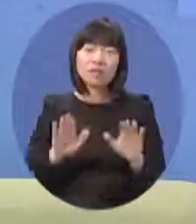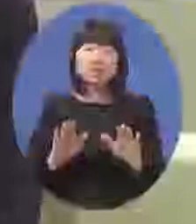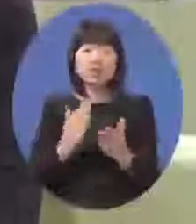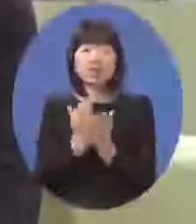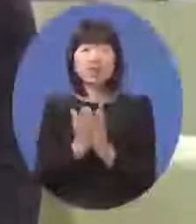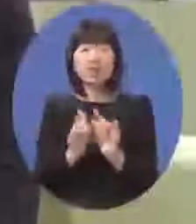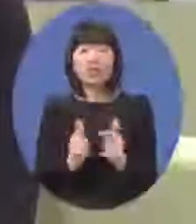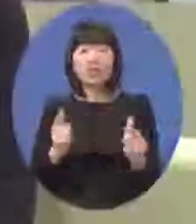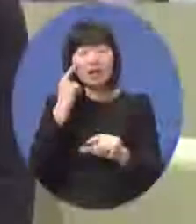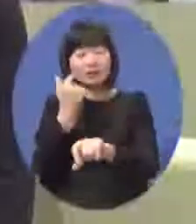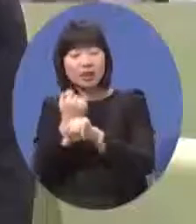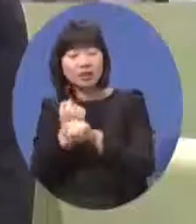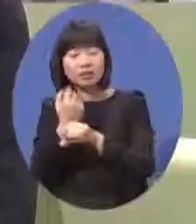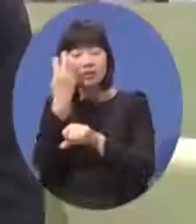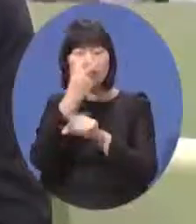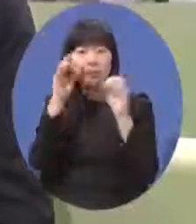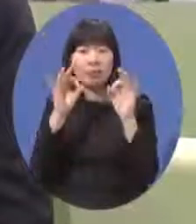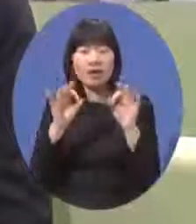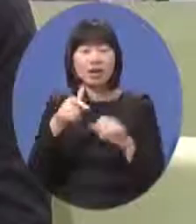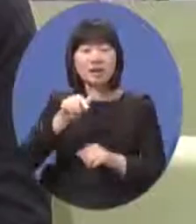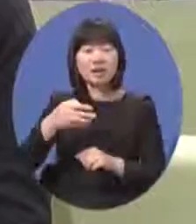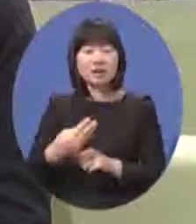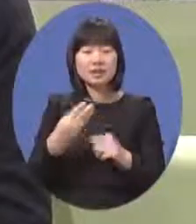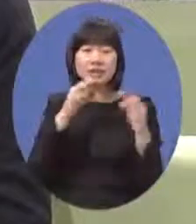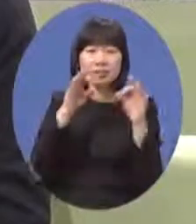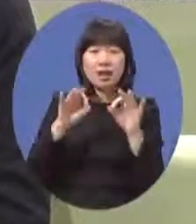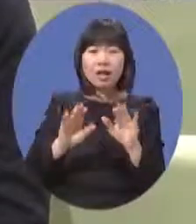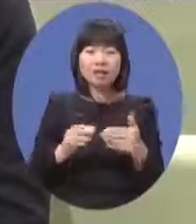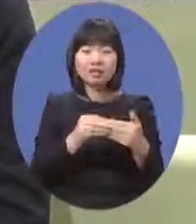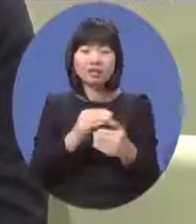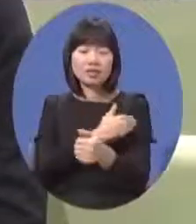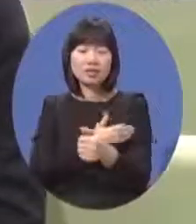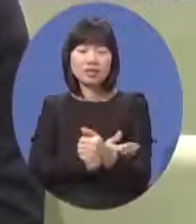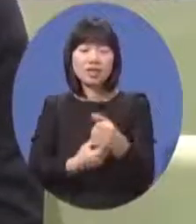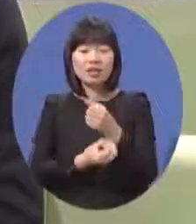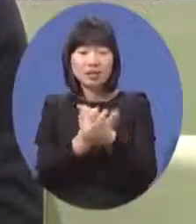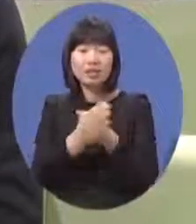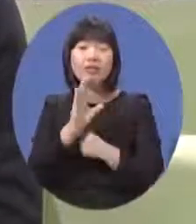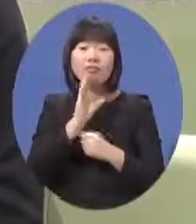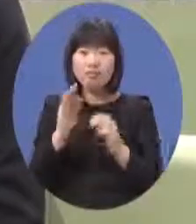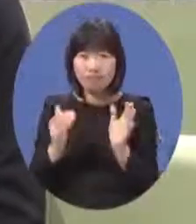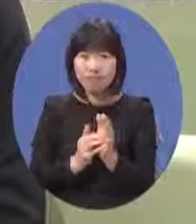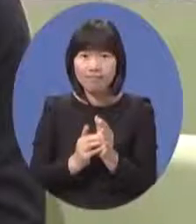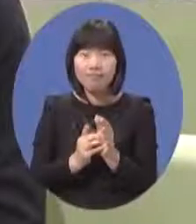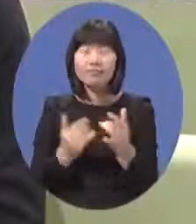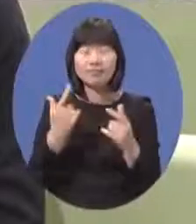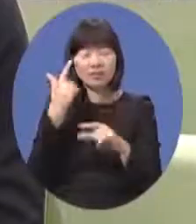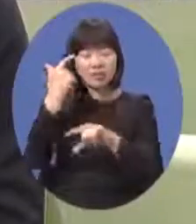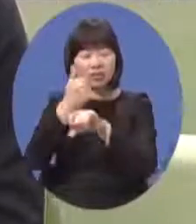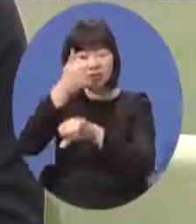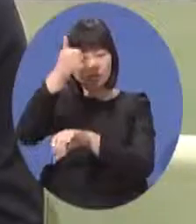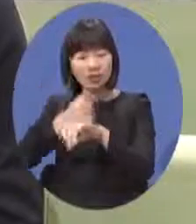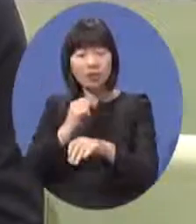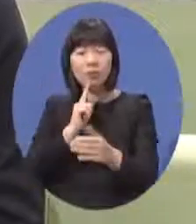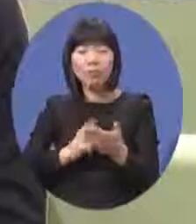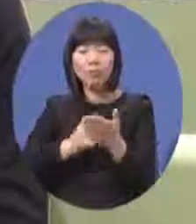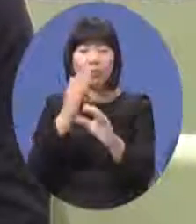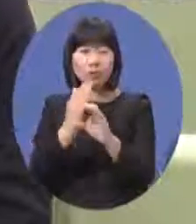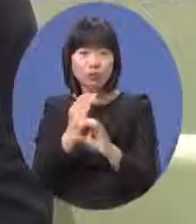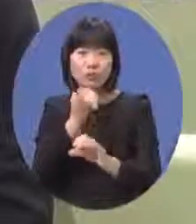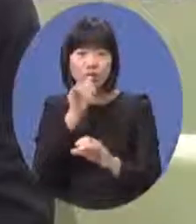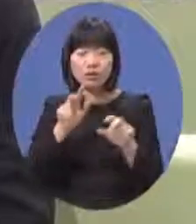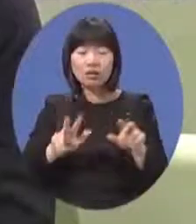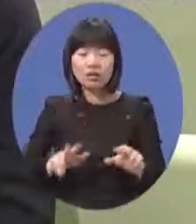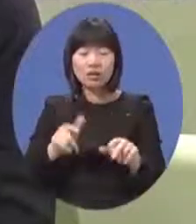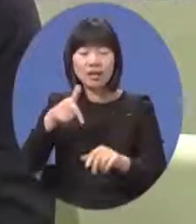이제 여러 연구들을 좀 살펴보면은요, 기질도 이 리더십에 영향을 미친다. 이렇게 연구 결과가 보고되고 있어요. 네. 근데